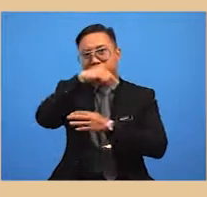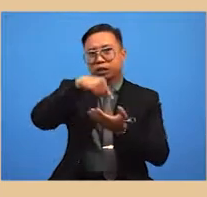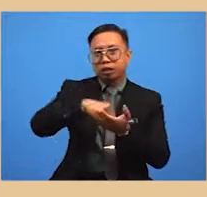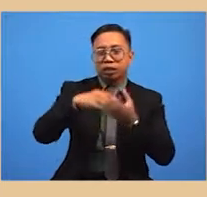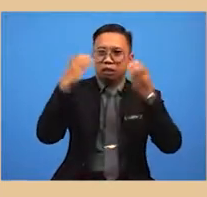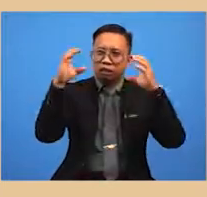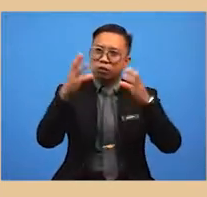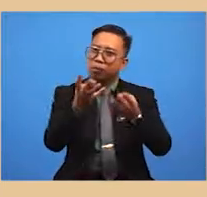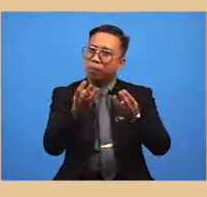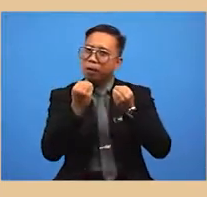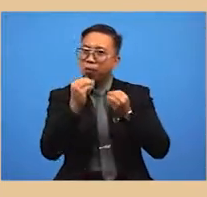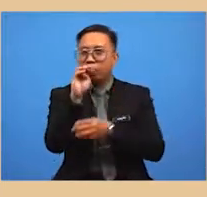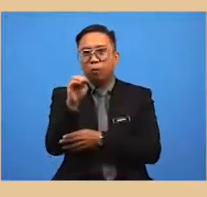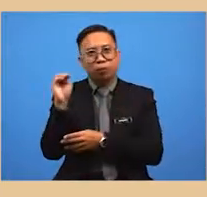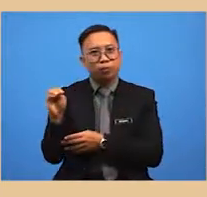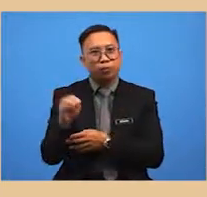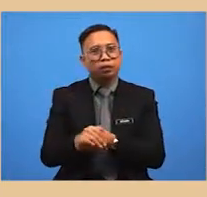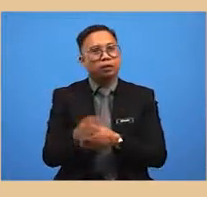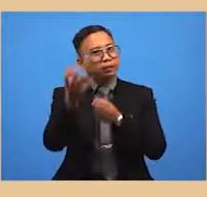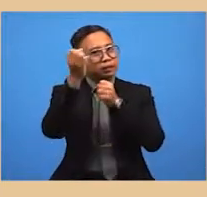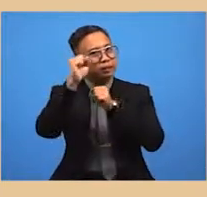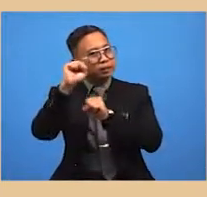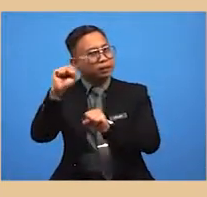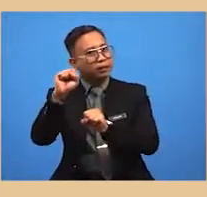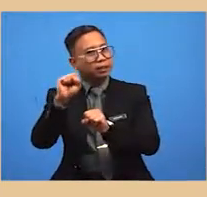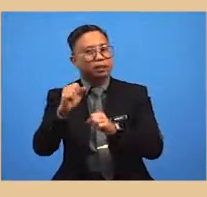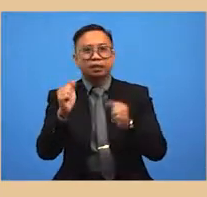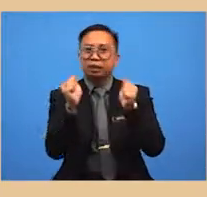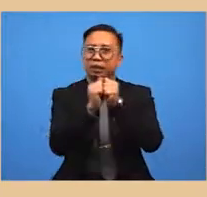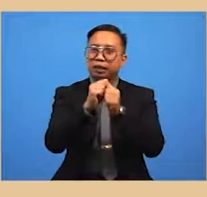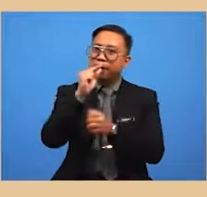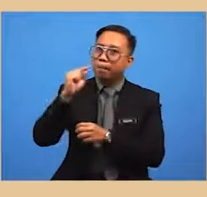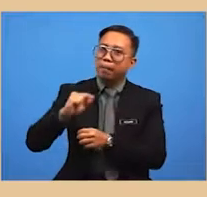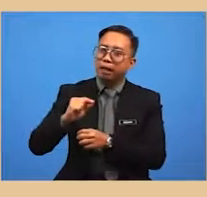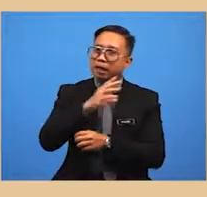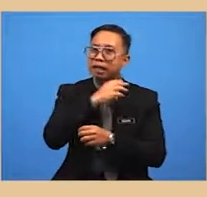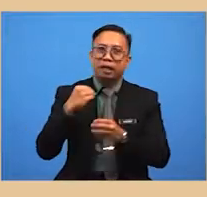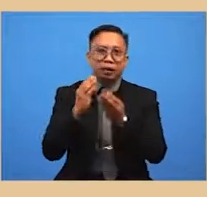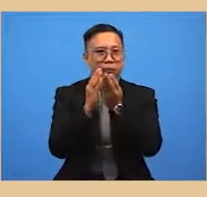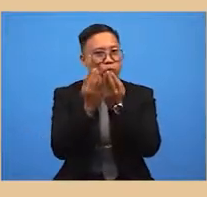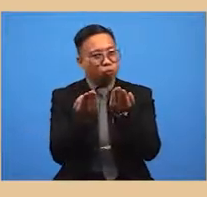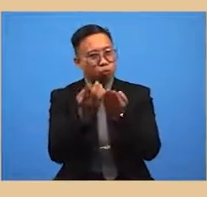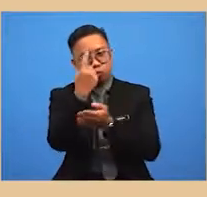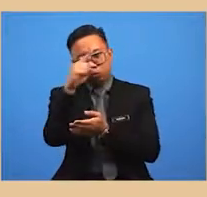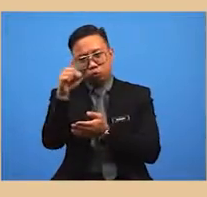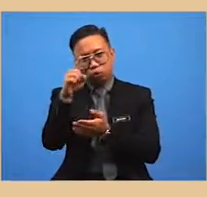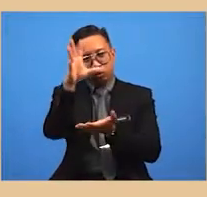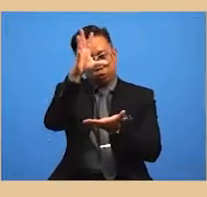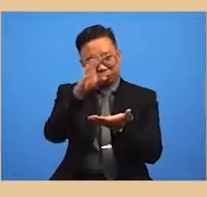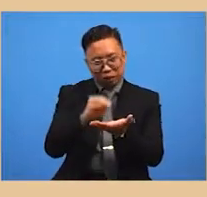cikgu ingin meminta murid-murid bersedia dengan pen dan buku nota untuk